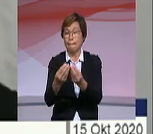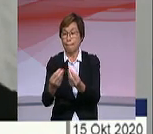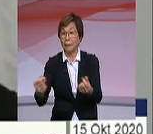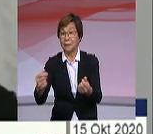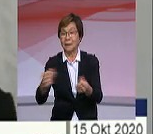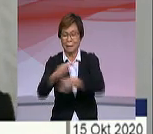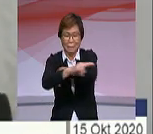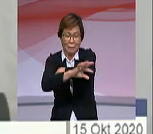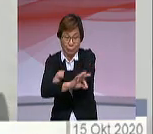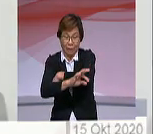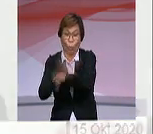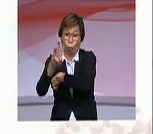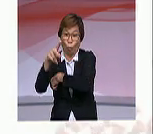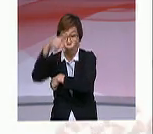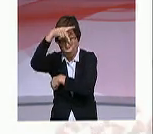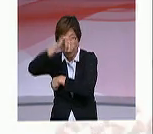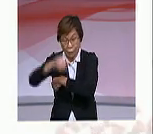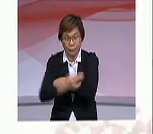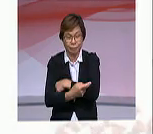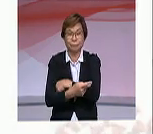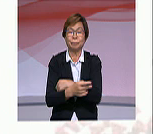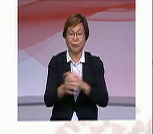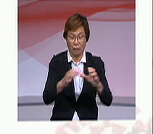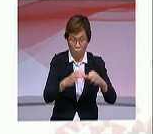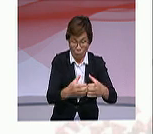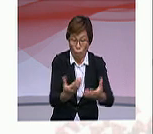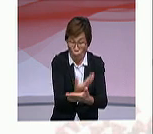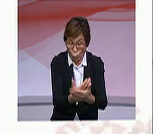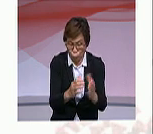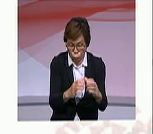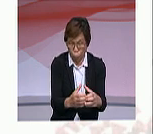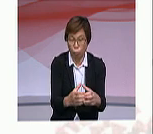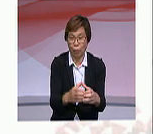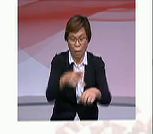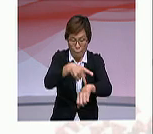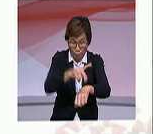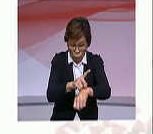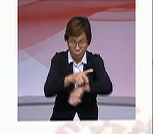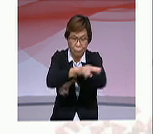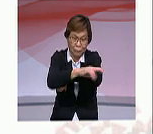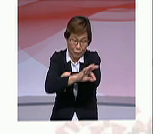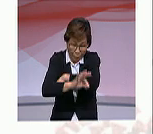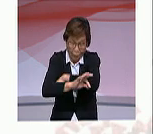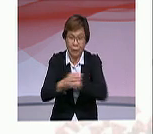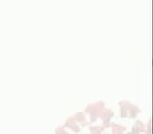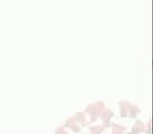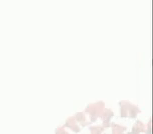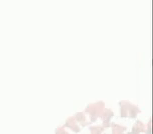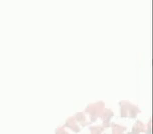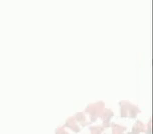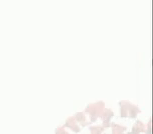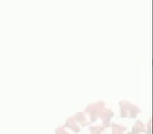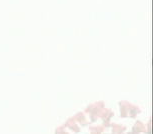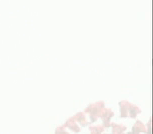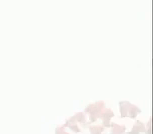Negeri Sembilan dan Wilayah Persekutuan Putrajaya. Kluster baru ini melibatkan daerah Port Dickson di Negeri Sembilan dan daerah Putrajaya di